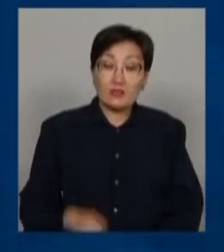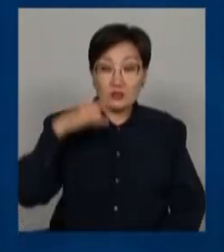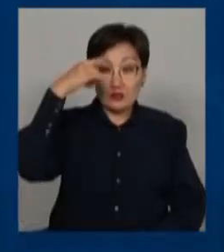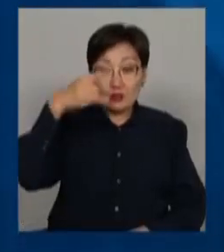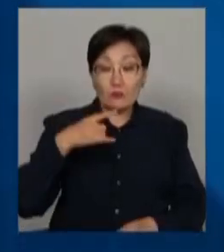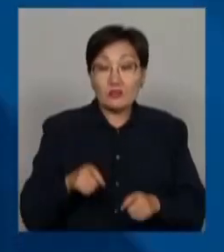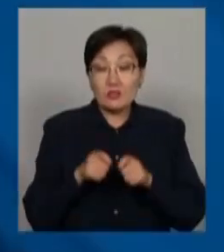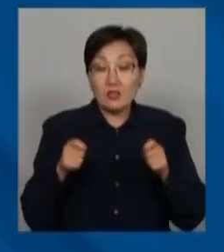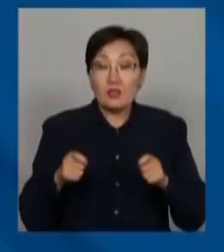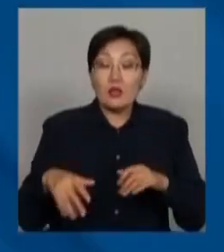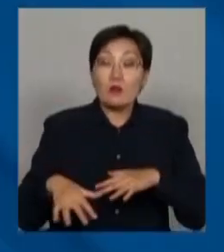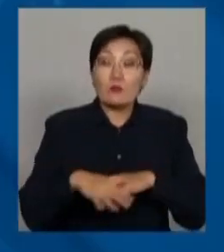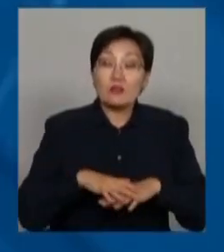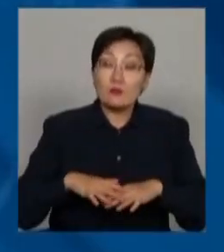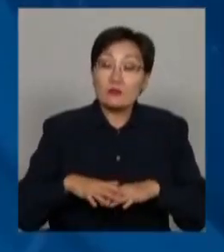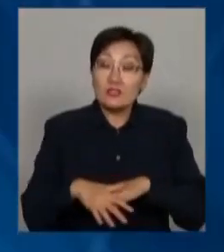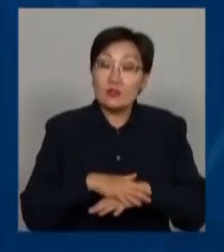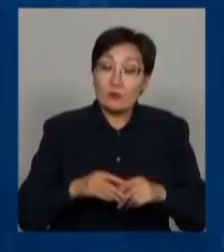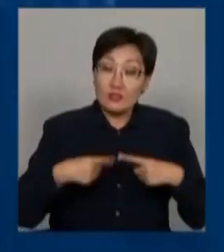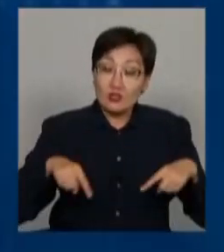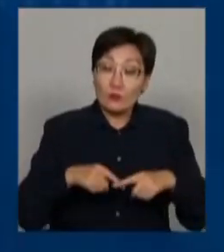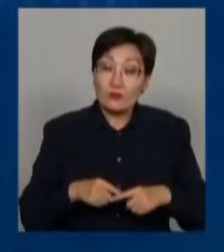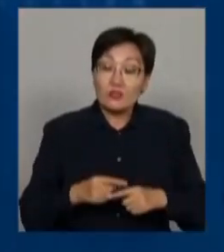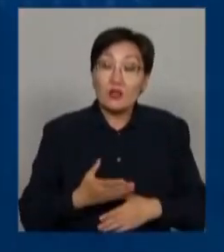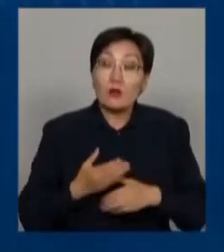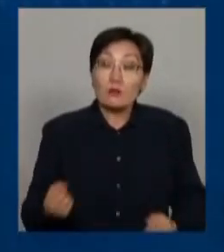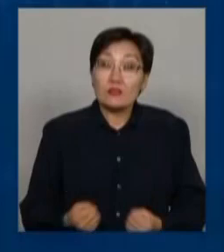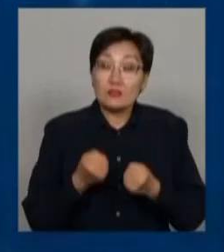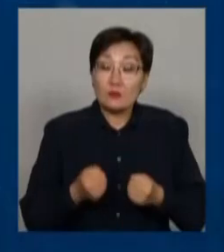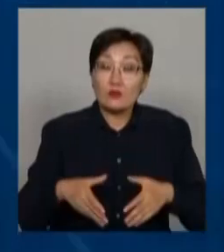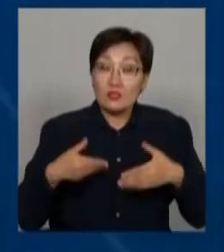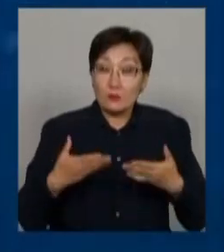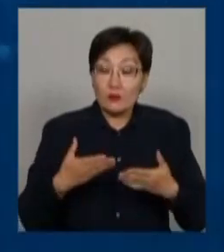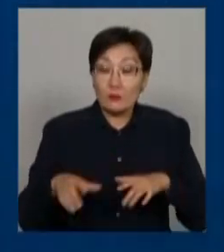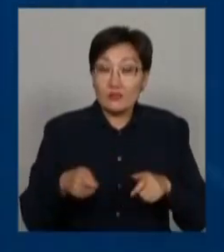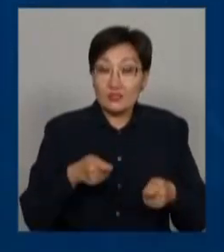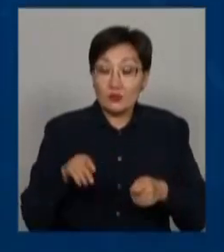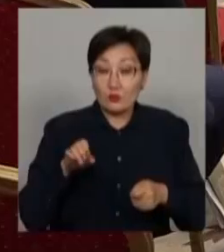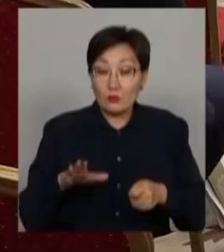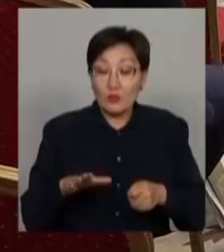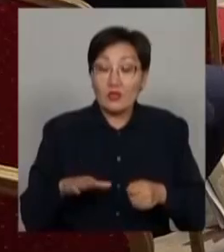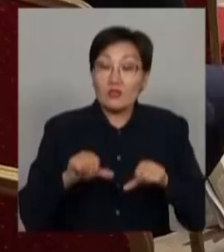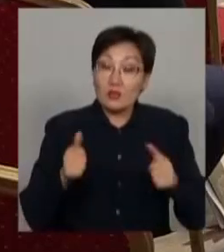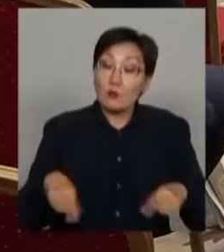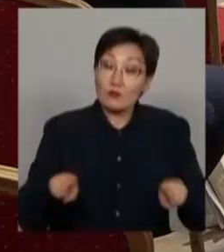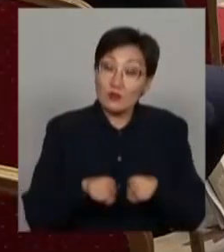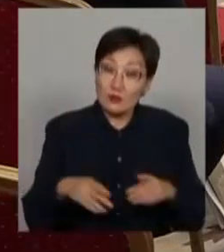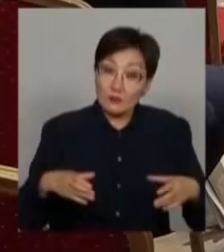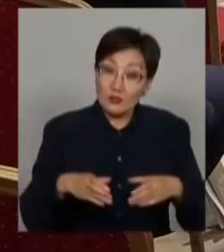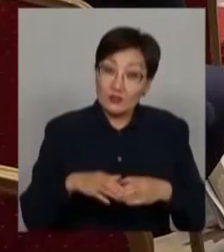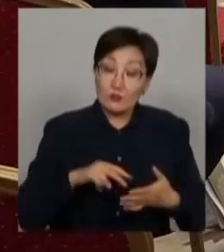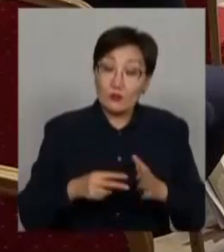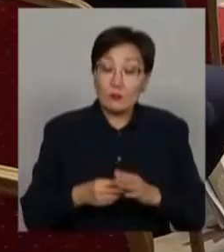В Казахстане создано общереспубликанское общественное движение в поддержку инициатив президента Касым-Жомарта Токаева. Формат такого объединения